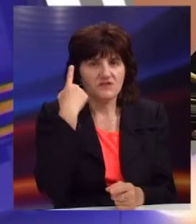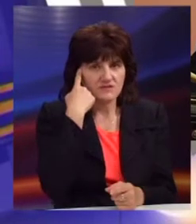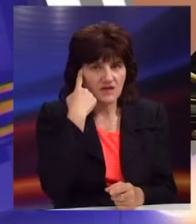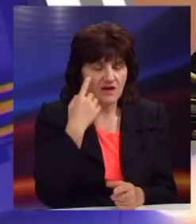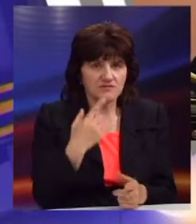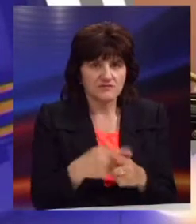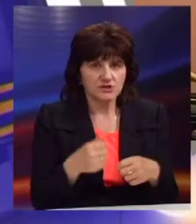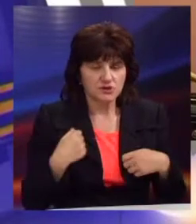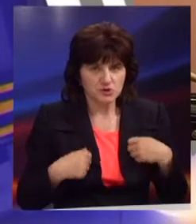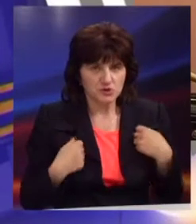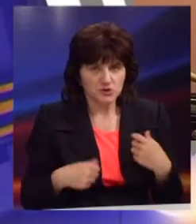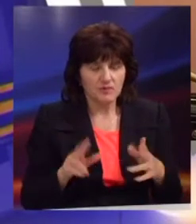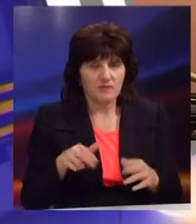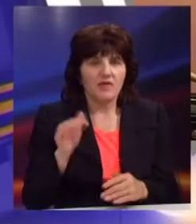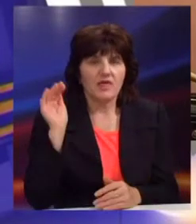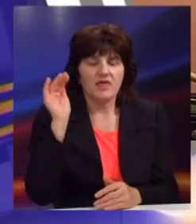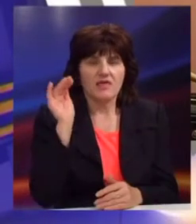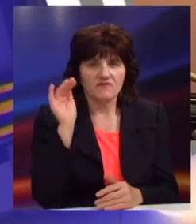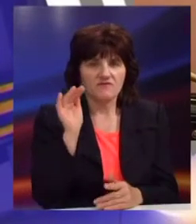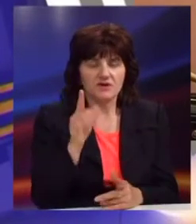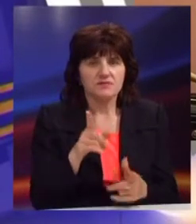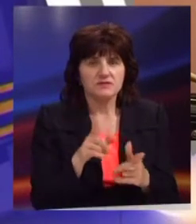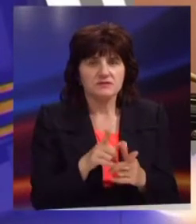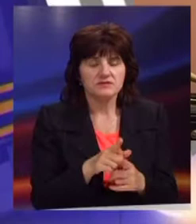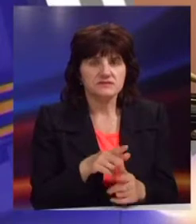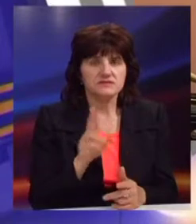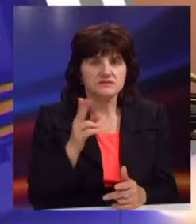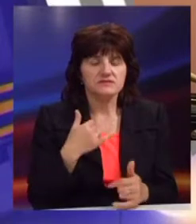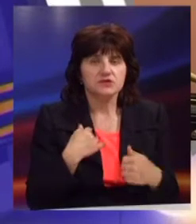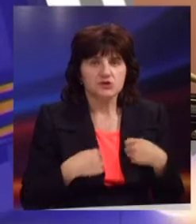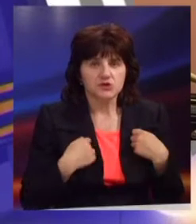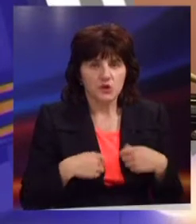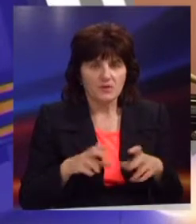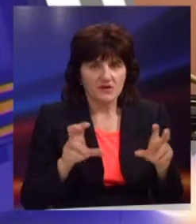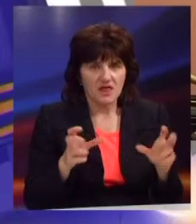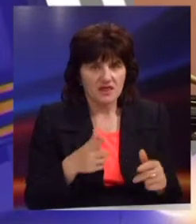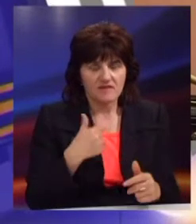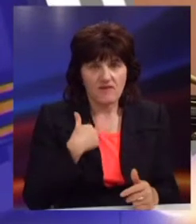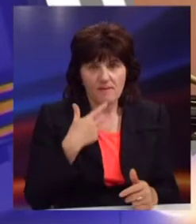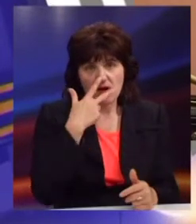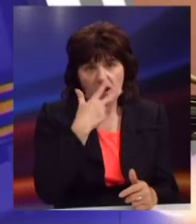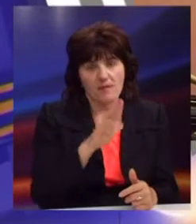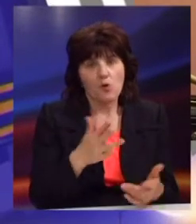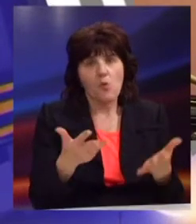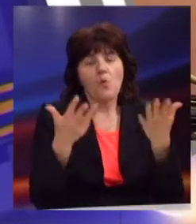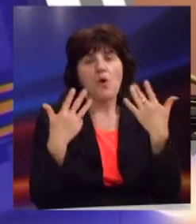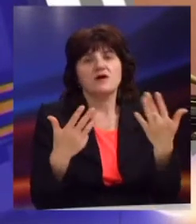prati se U-Eko. Imamo informacije o zadnjih istraživanja CESID-a da se od subotičke televizije mi gledamo preko 90%,